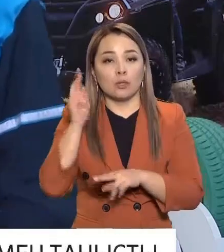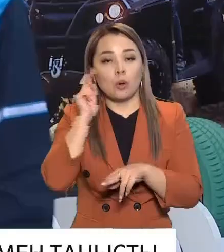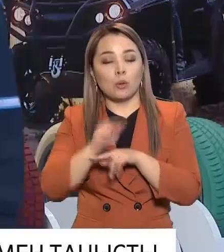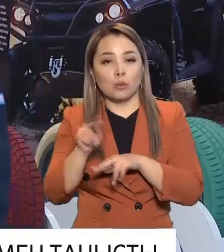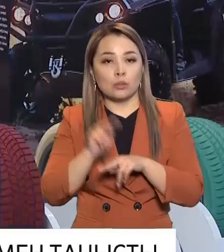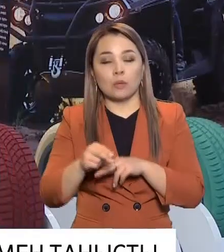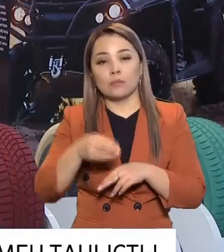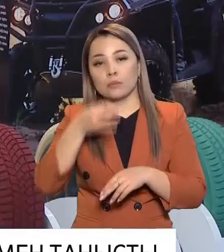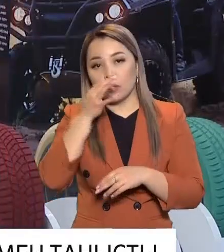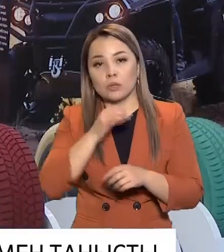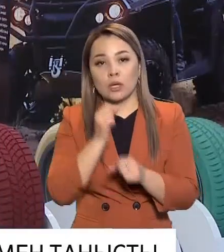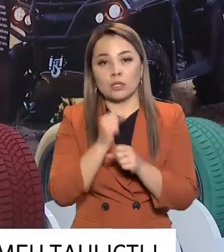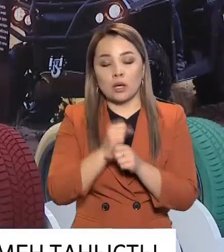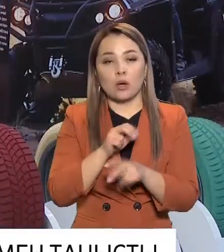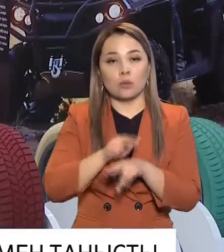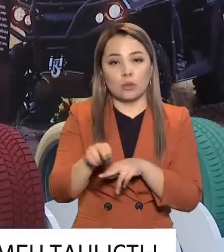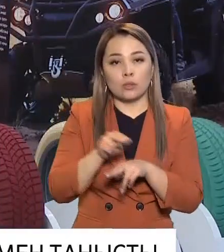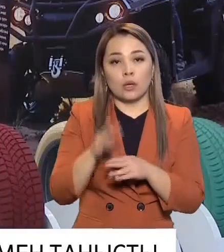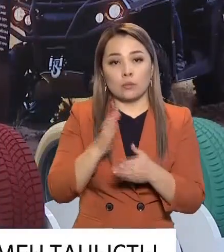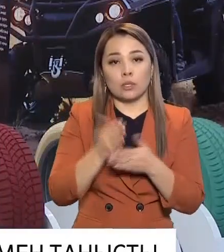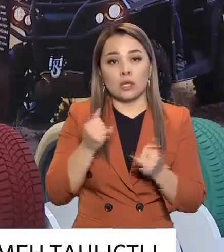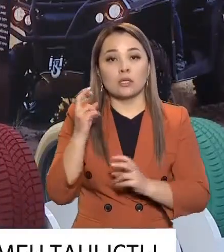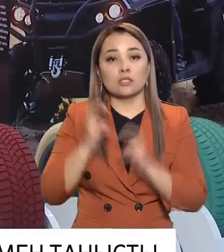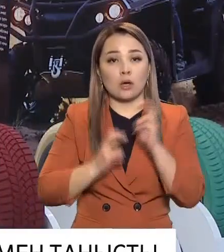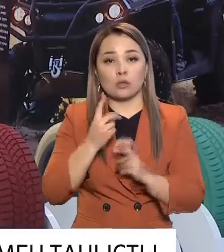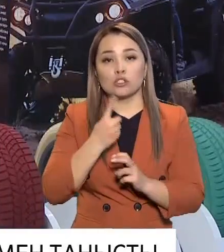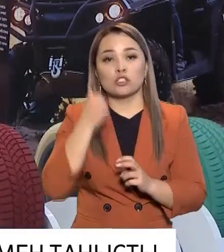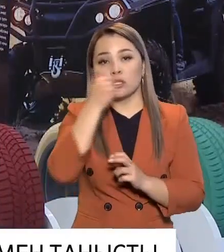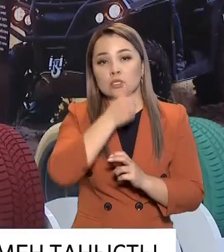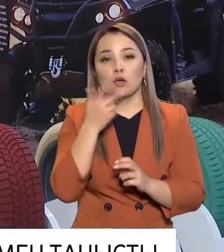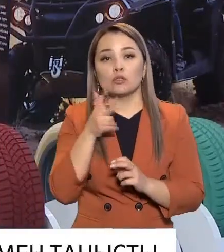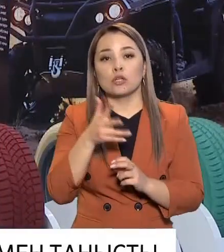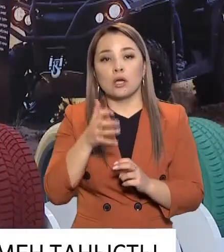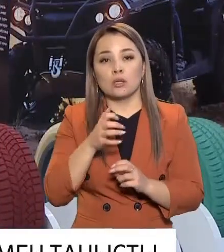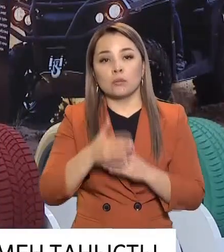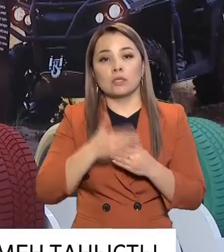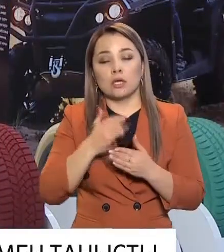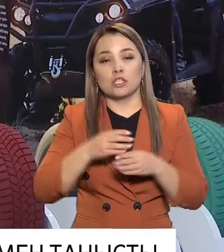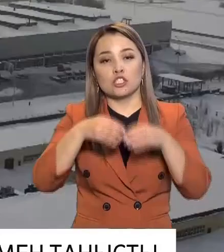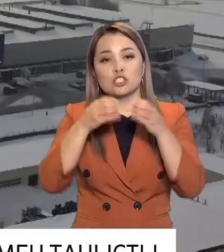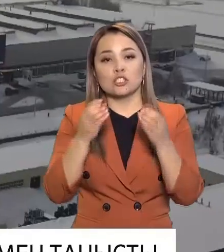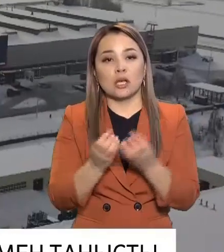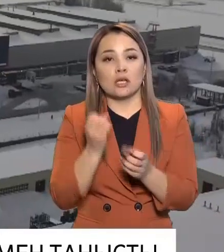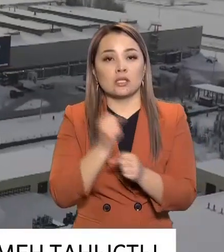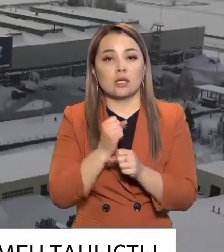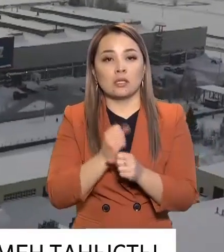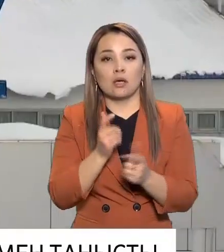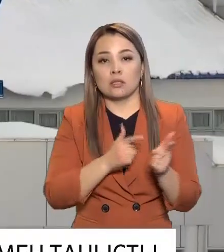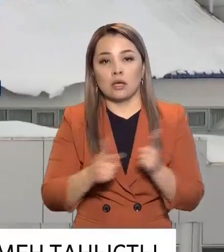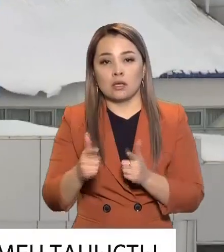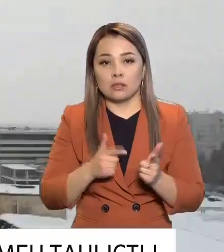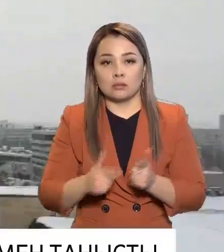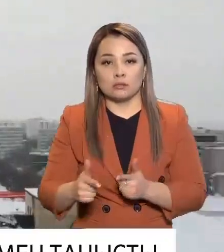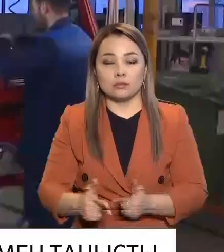өндірістік тәжірибеден өткізіп жатырмыз. Жалпы зауытта жылына 3,5 миллион шина өндіріледі.